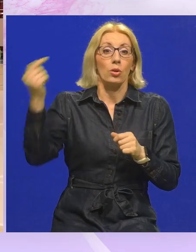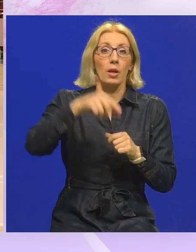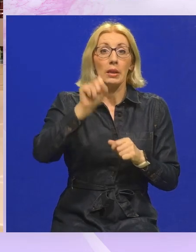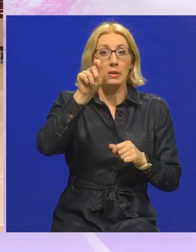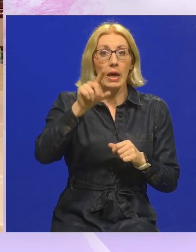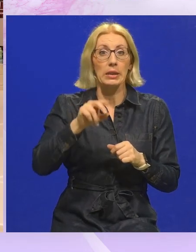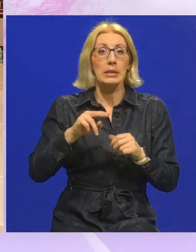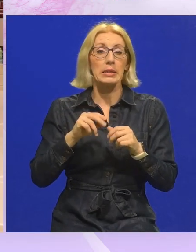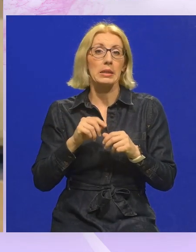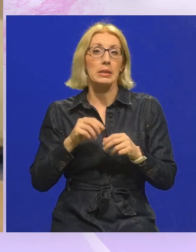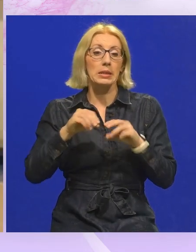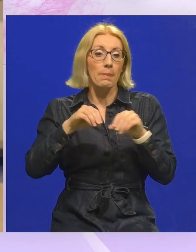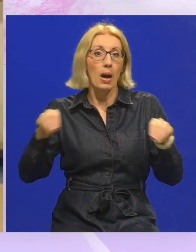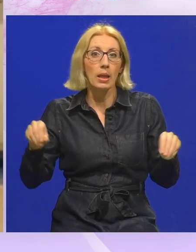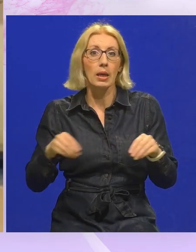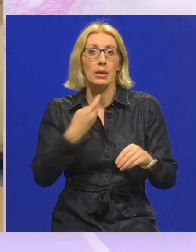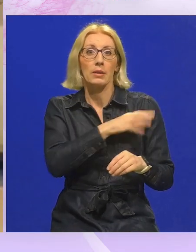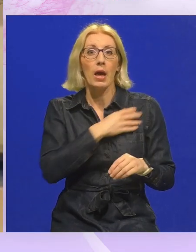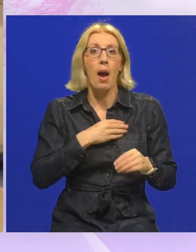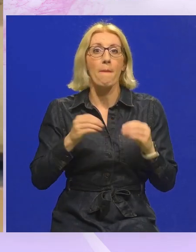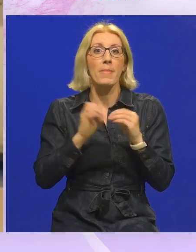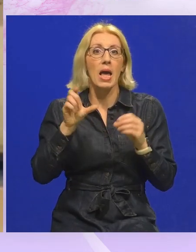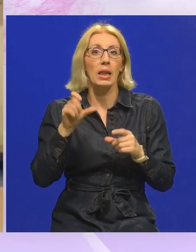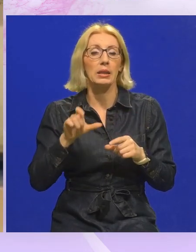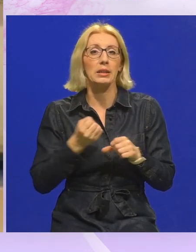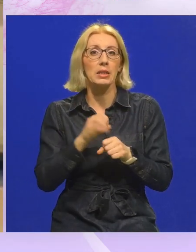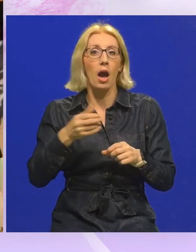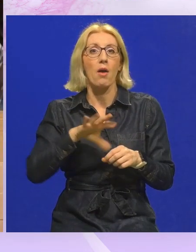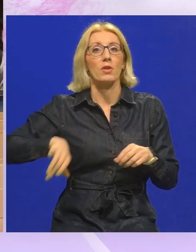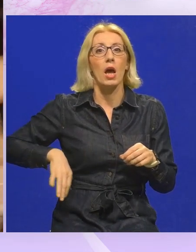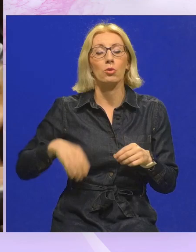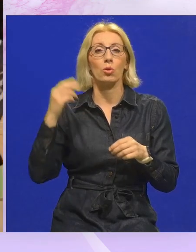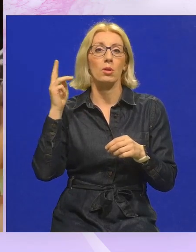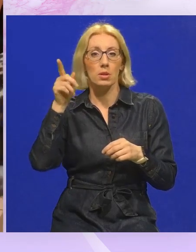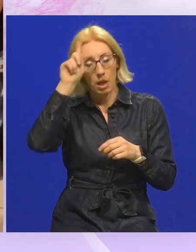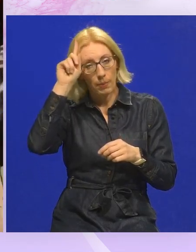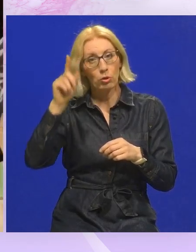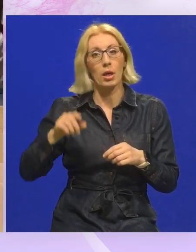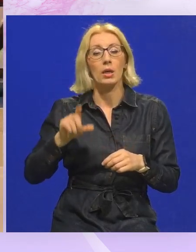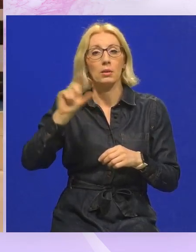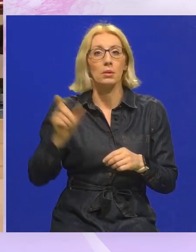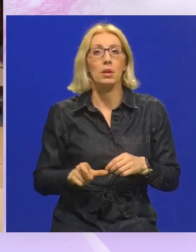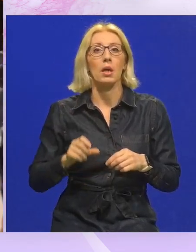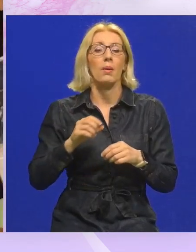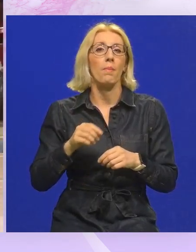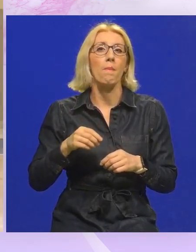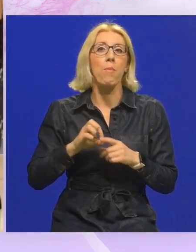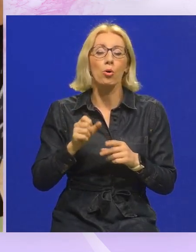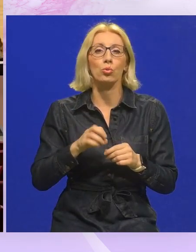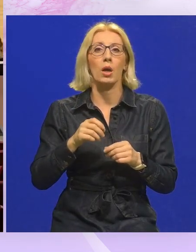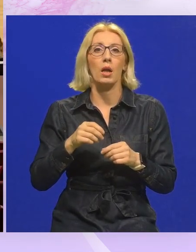12 zemalja. Hrvatske, Belgije, Estonije, Francuske, Njemačke, Italije, Nizozemske,